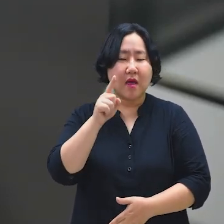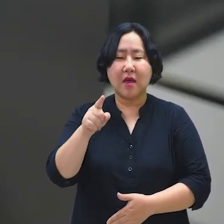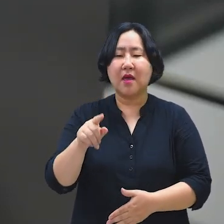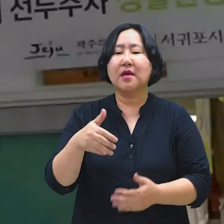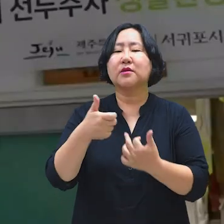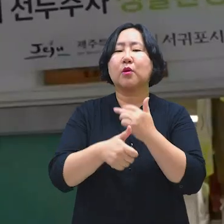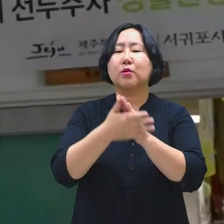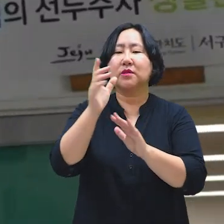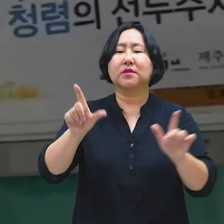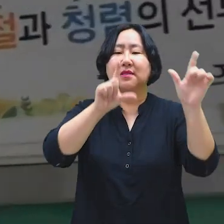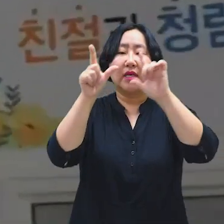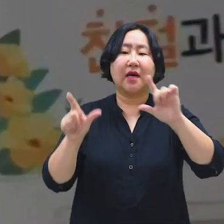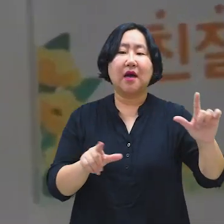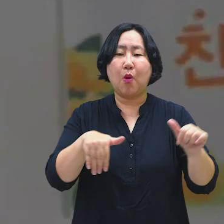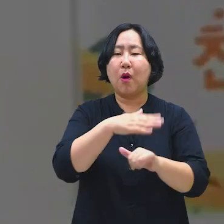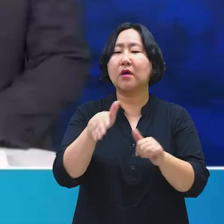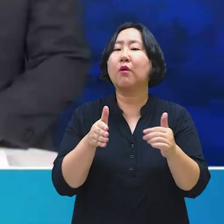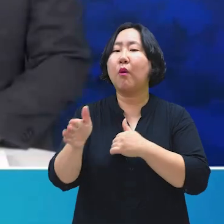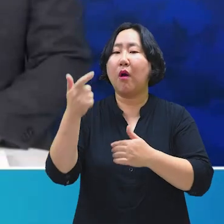문의하시면 됩니다